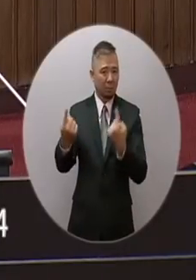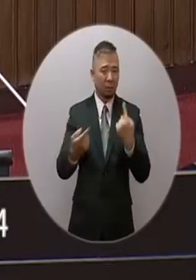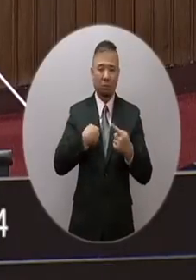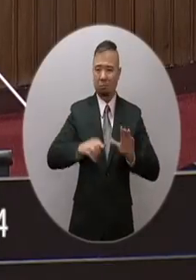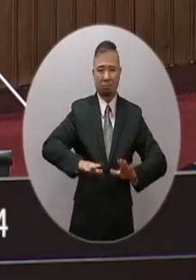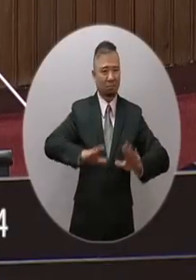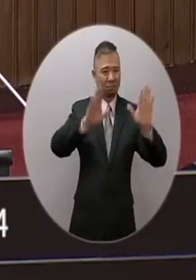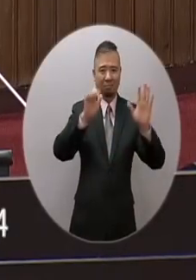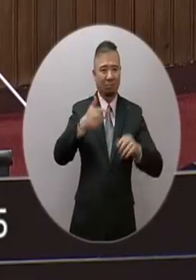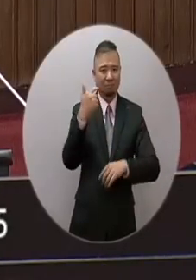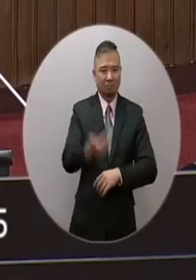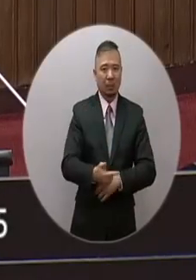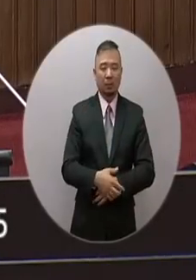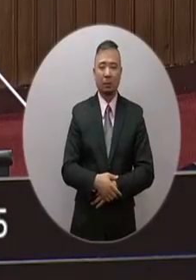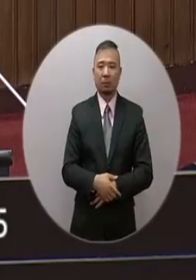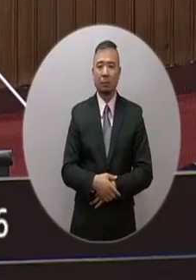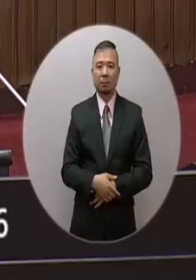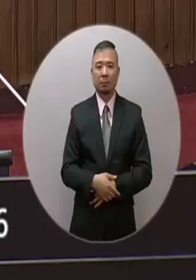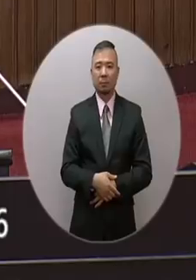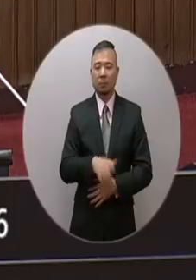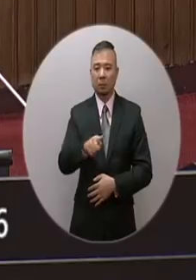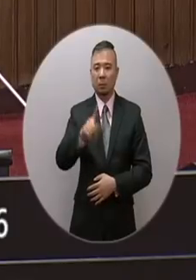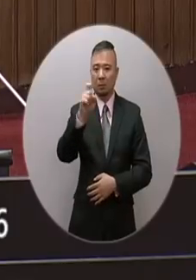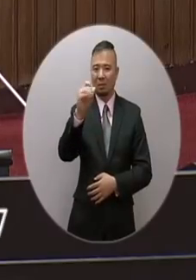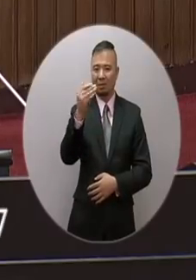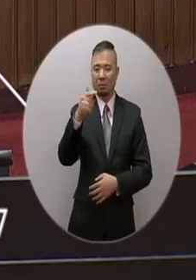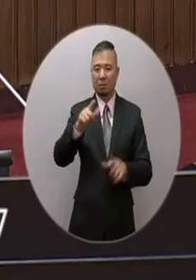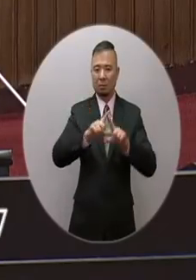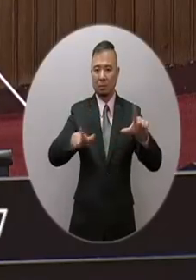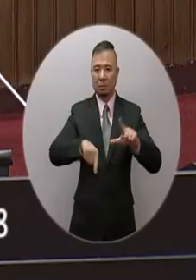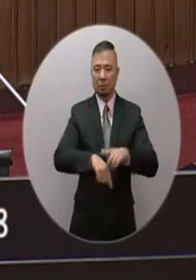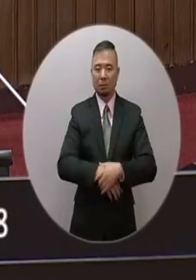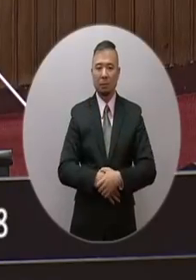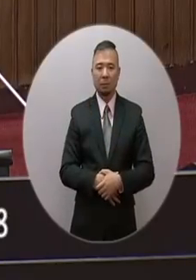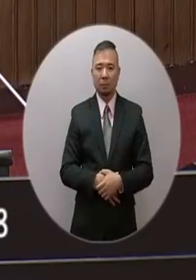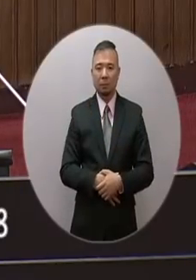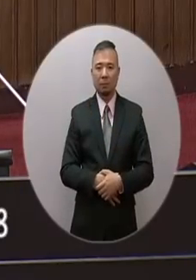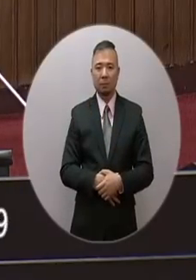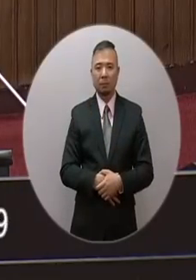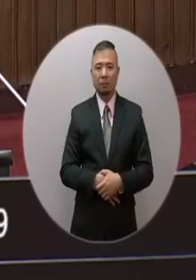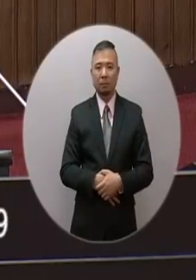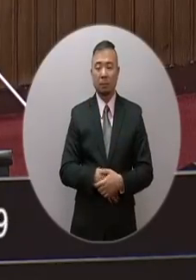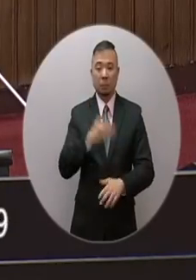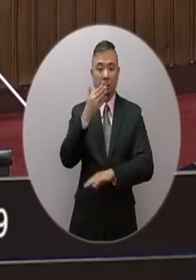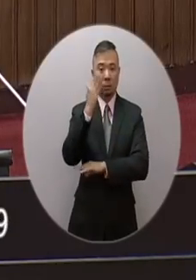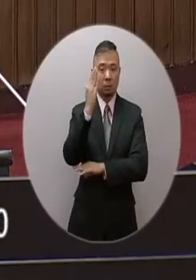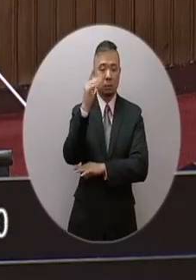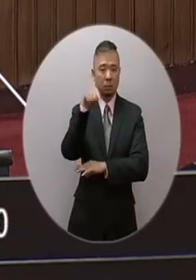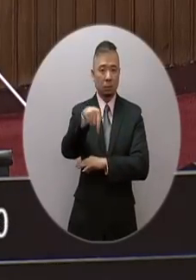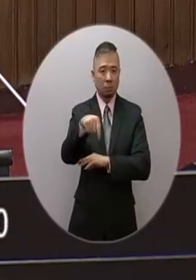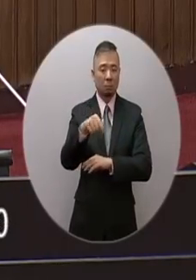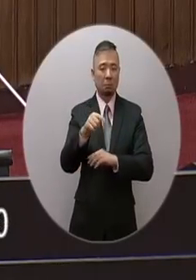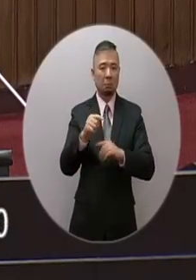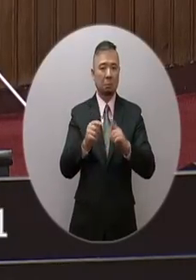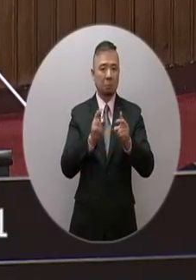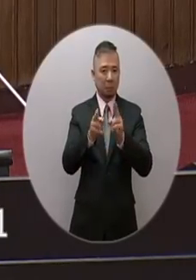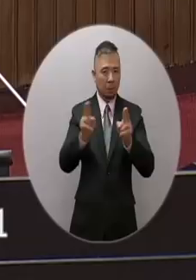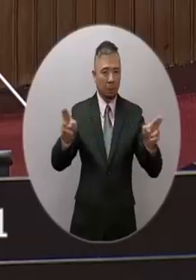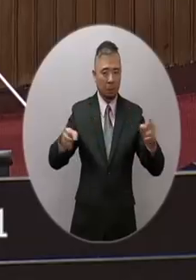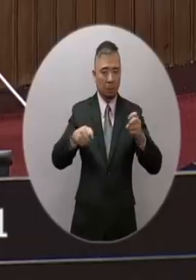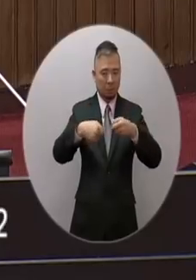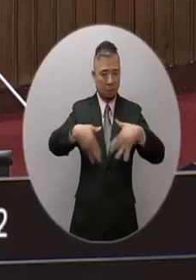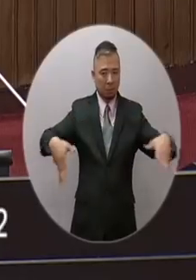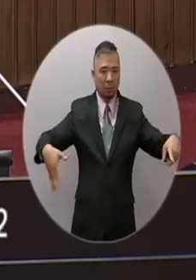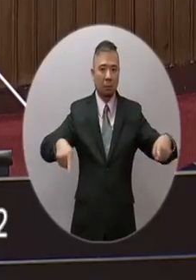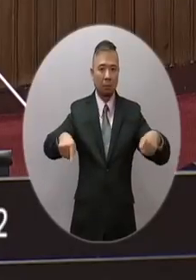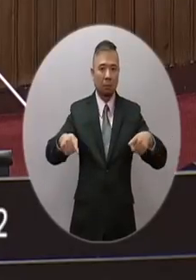大、政协、人大二会结束，政局安排妥当之后的大陆